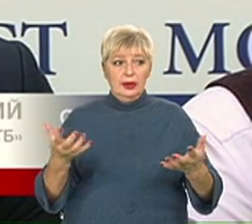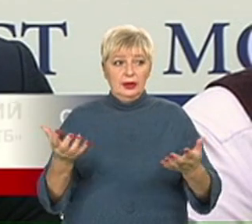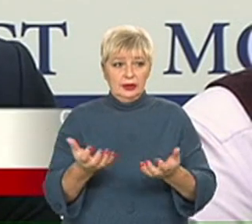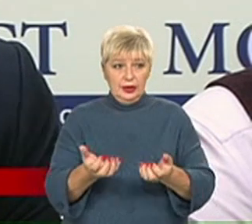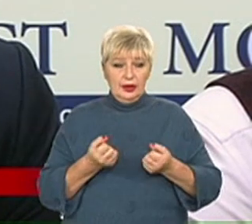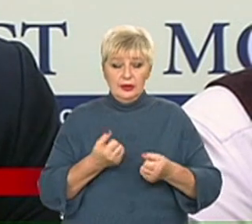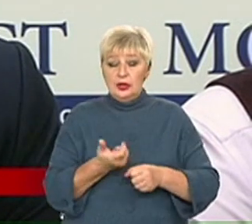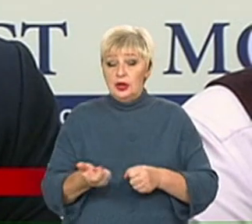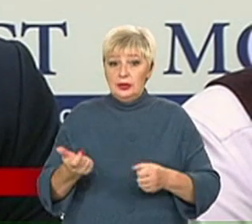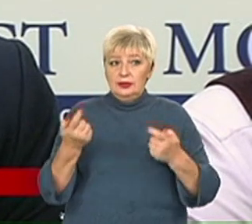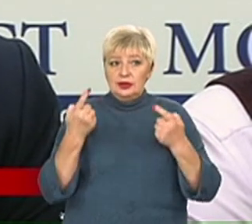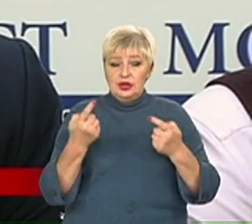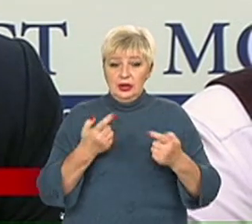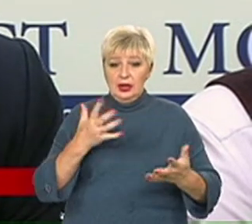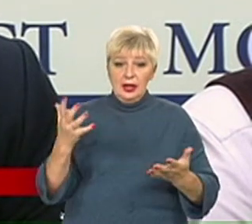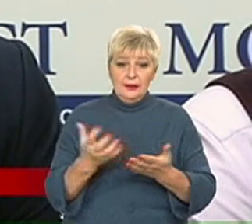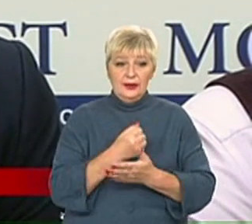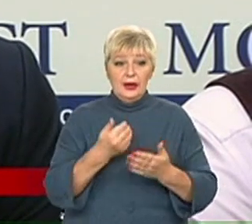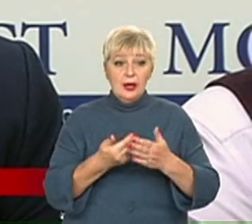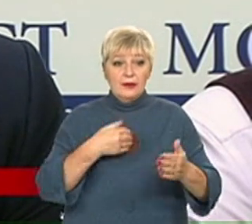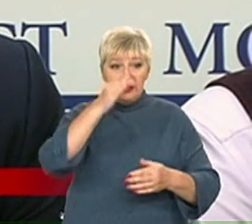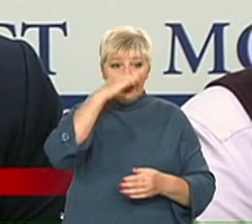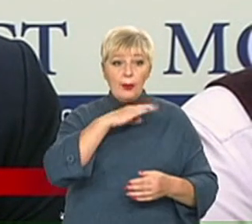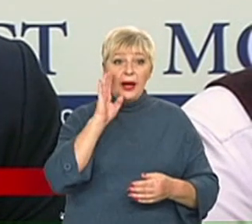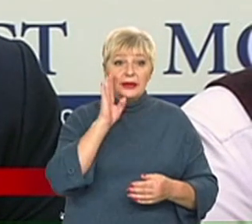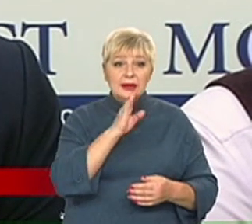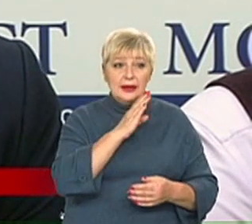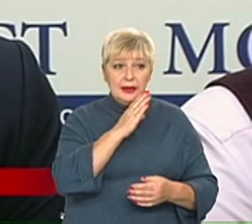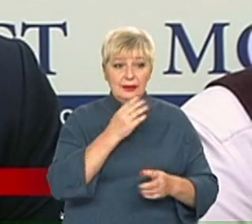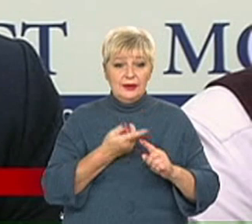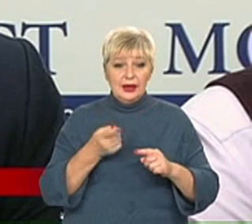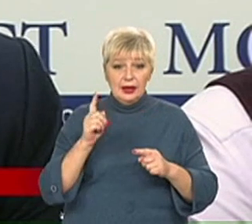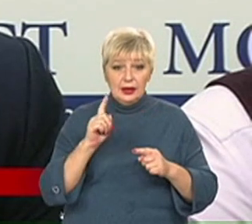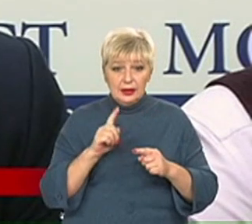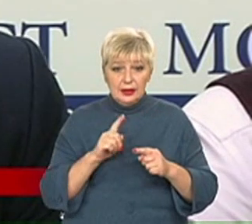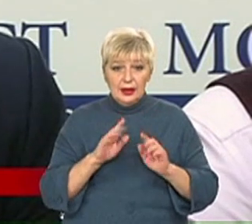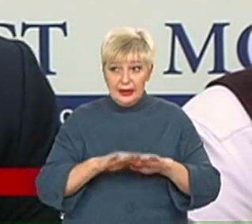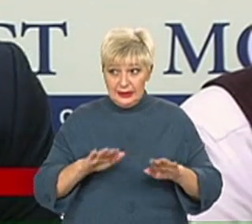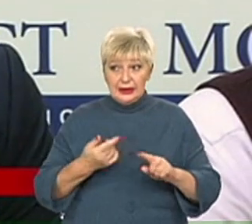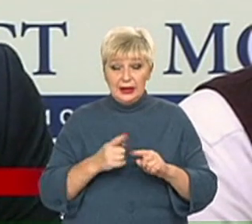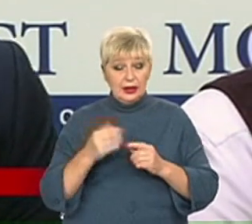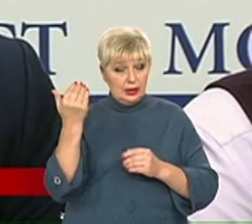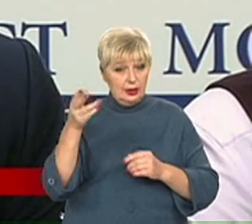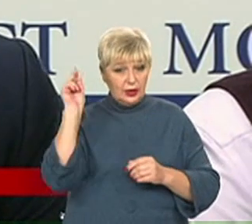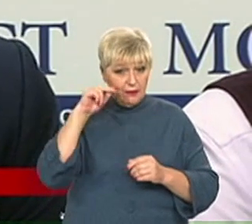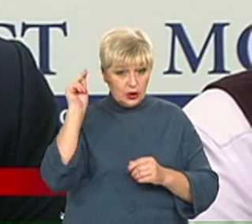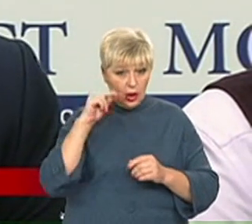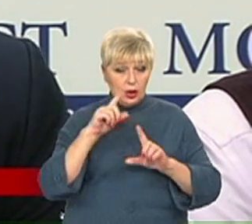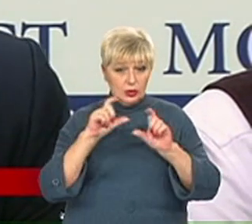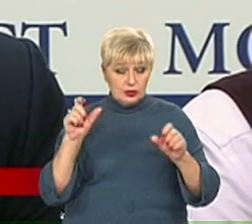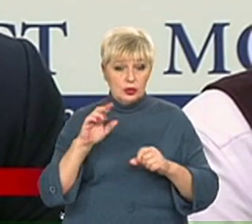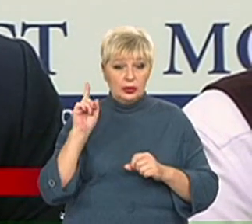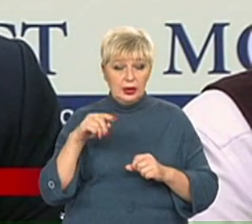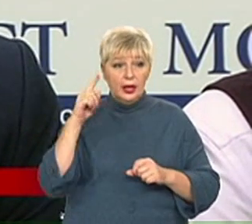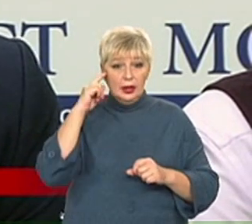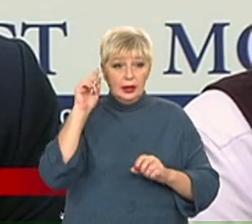від місцевих, від батьків, які діти яких навчаються в цих школах і навіть